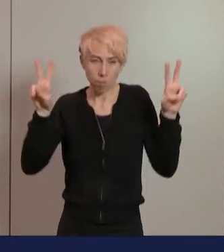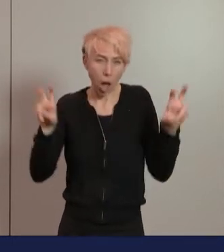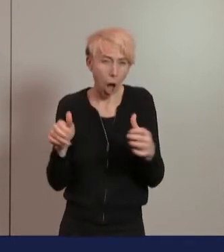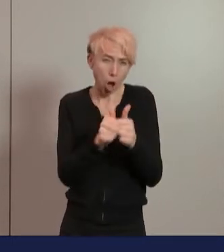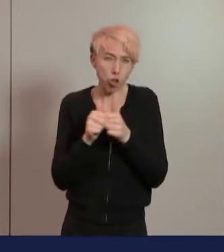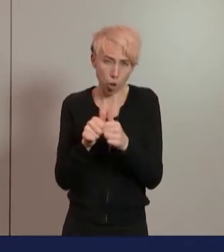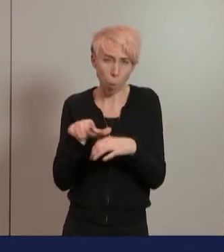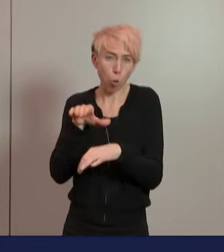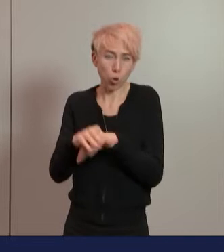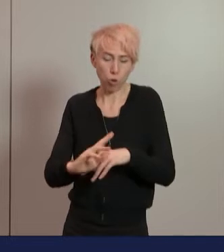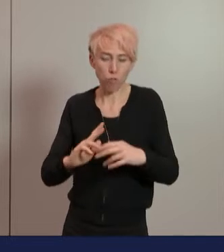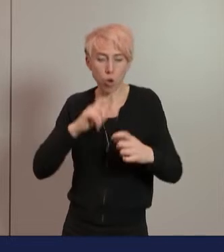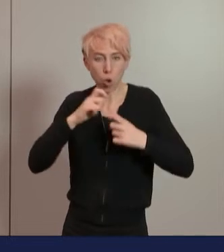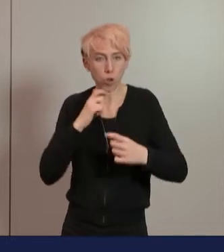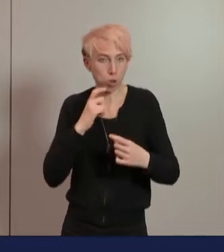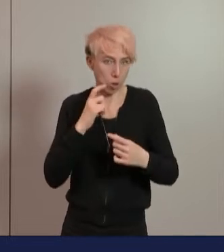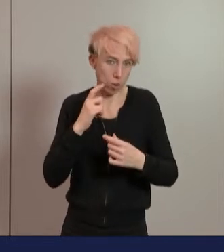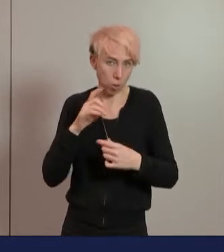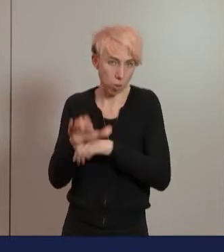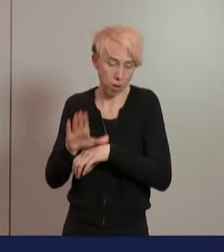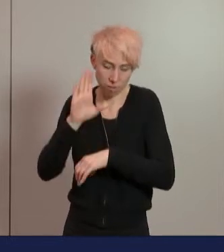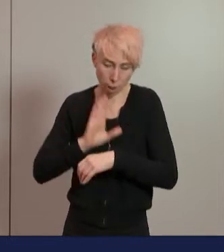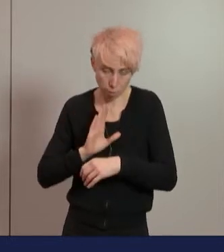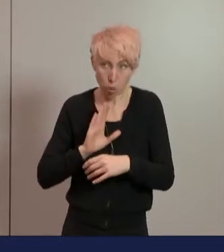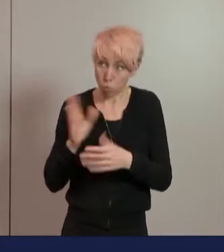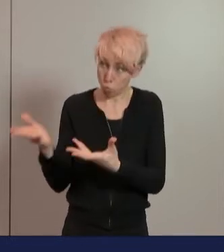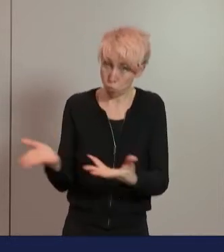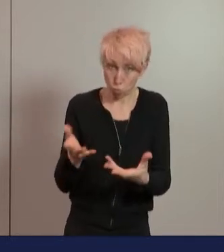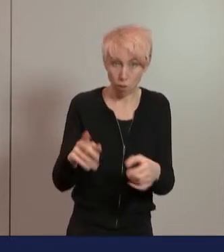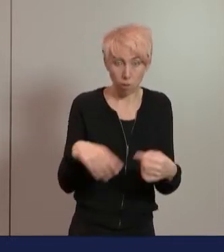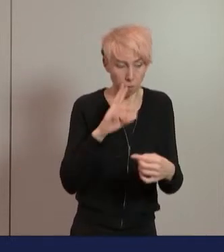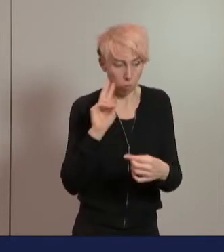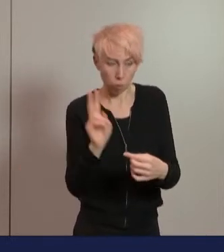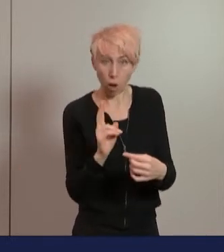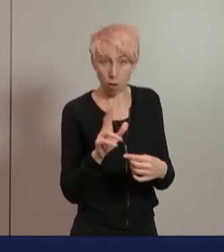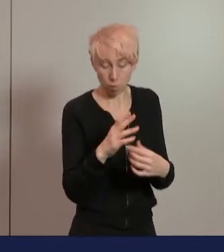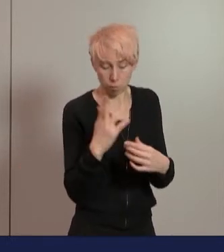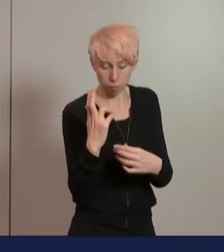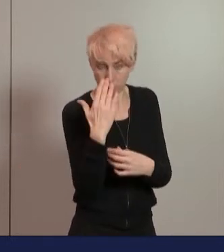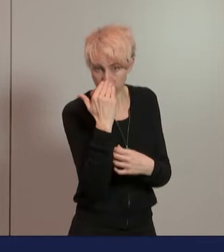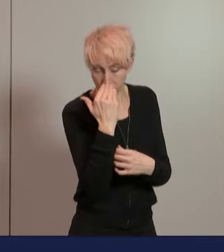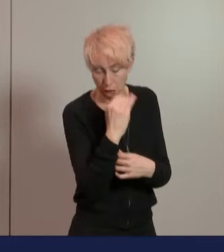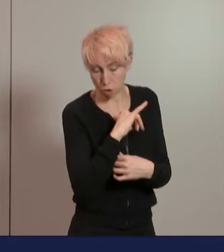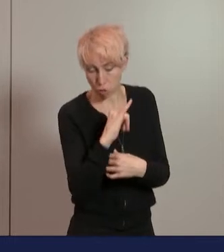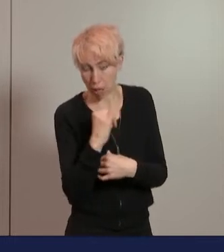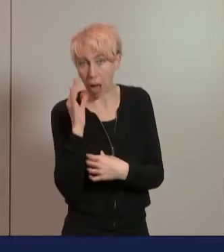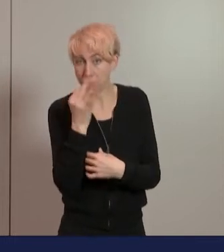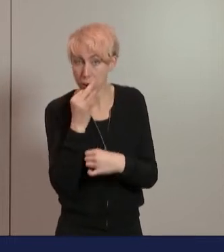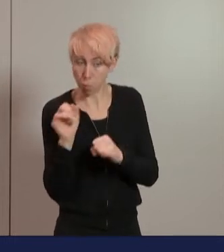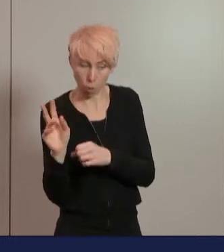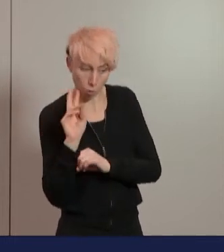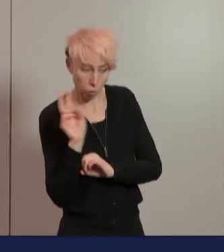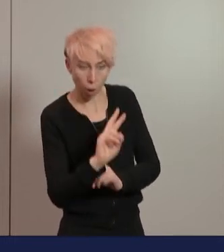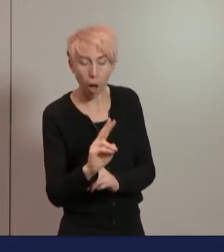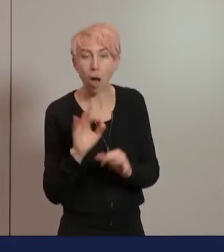invite tous à aller voir à compter de février. Donc là, elle vient de se mettre en place et elle sera là jusqu'à avril. Sur le